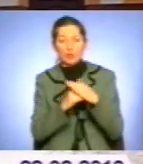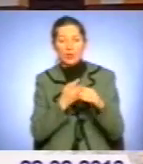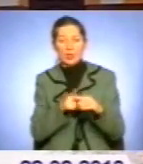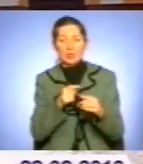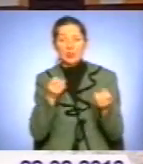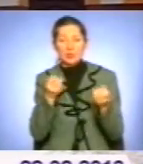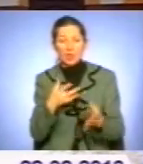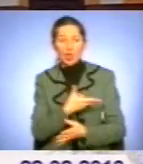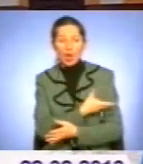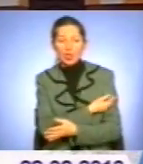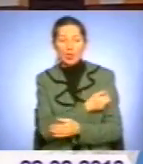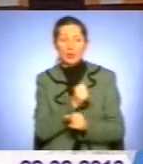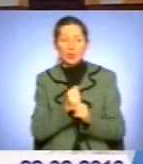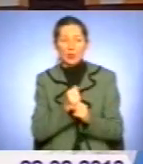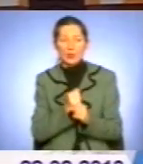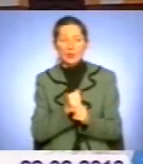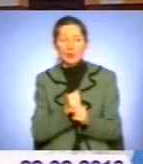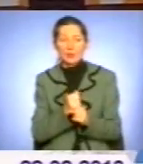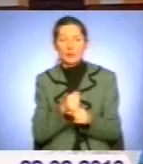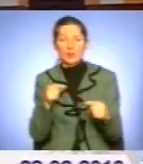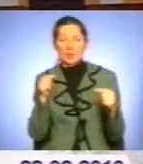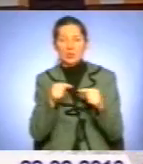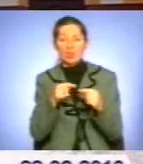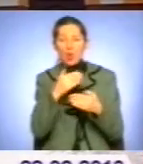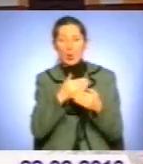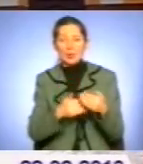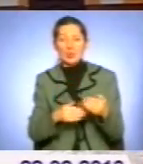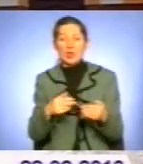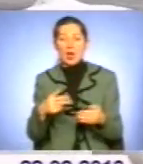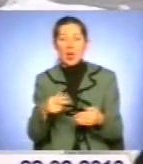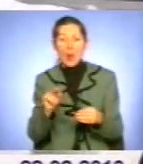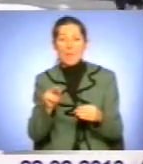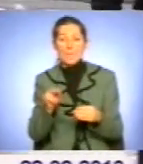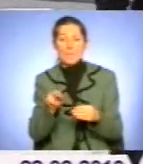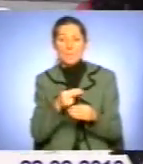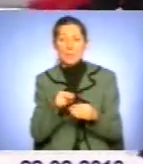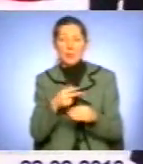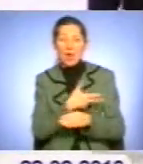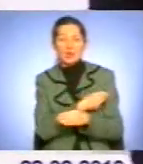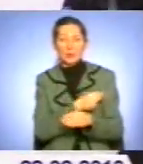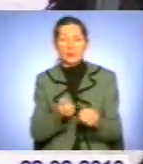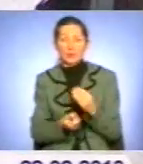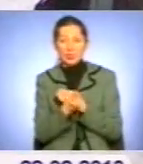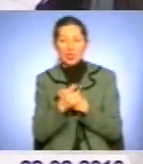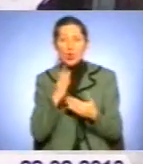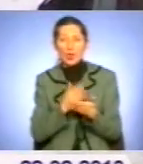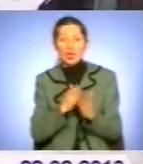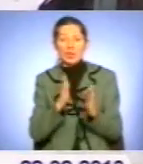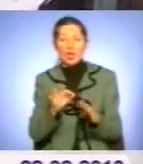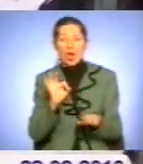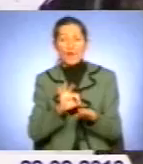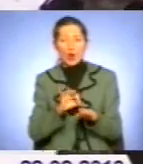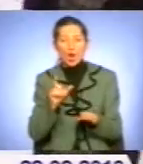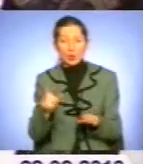звичайно, щеплення, провести щеплення згідно календаря профілактичних щеплень. Джерелом інфекції є тільки хвора людина. Передача